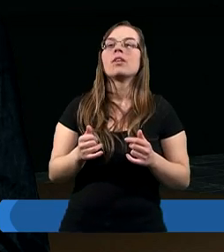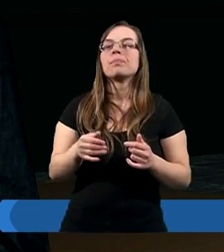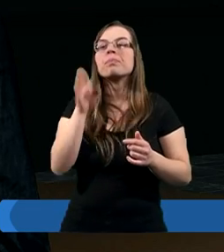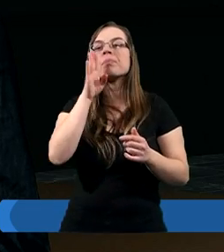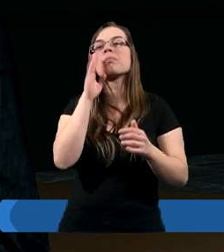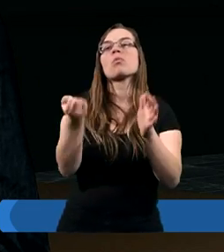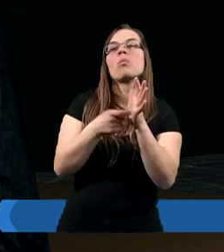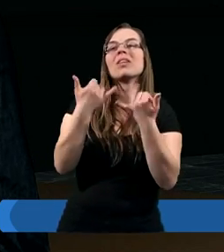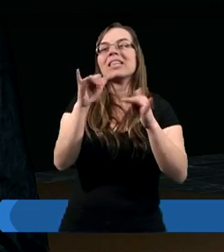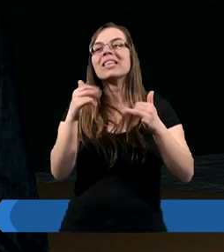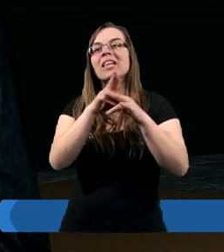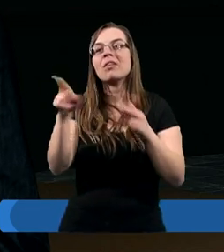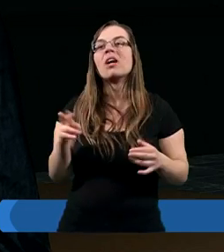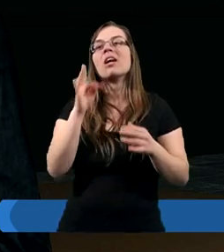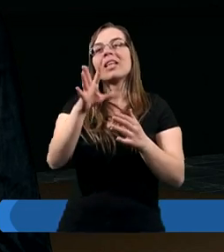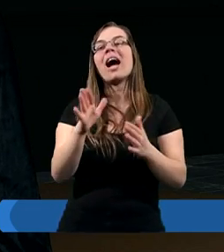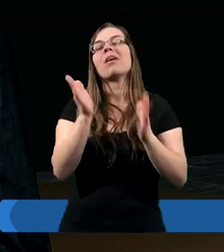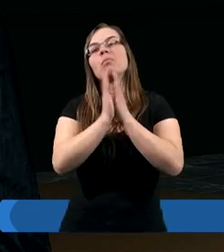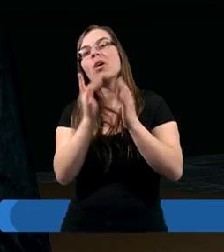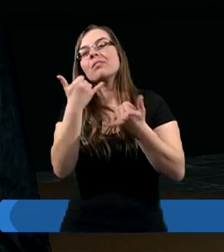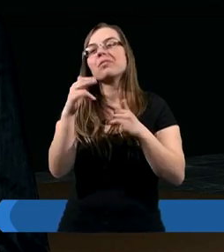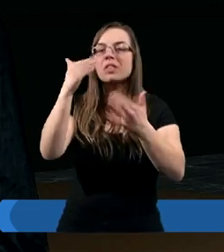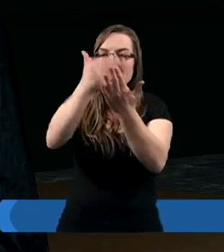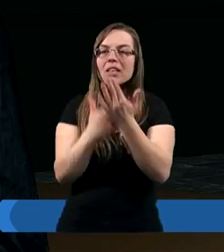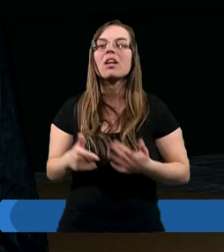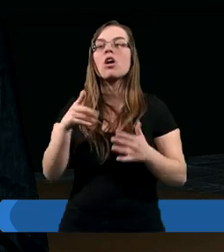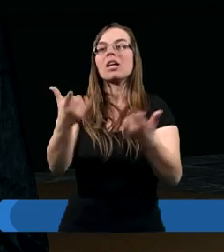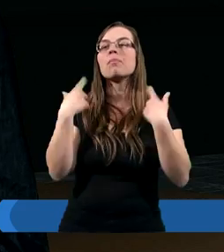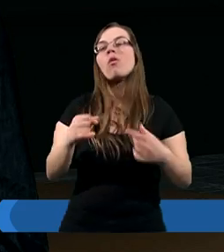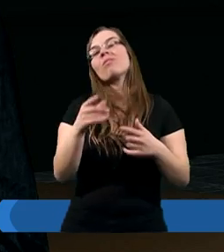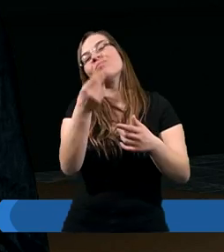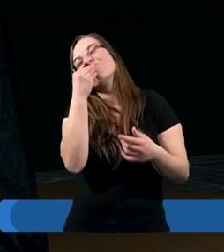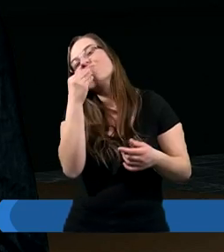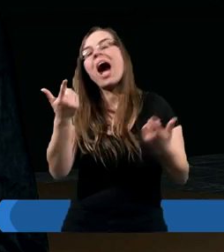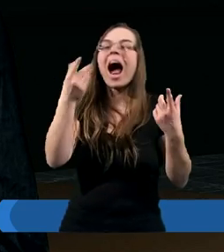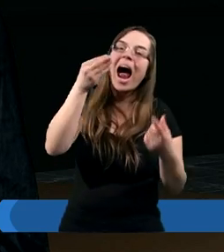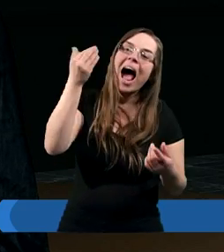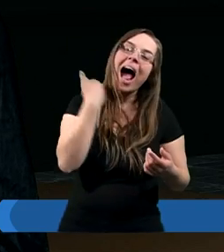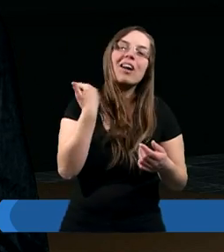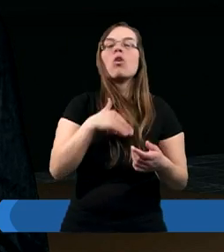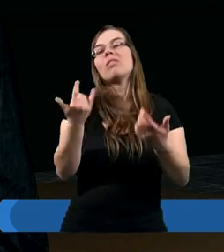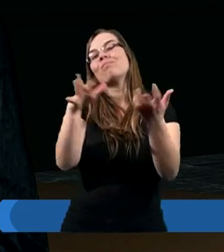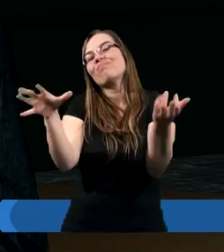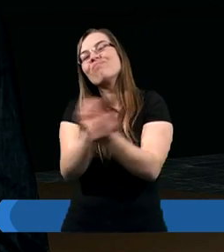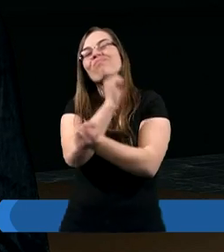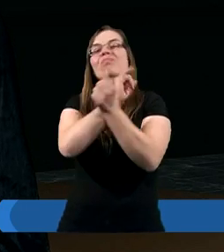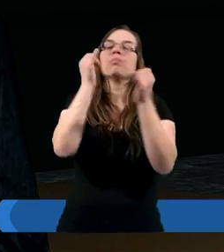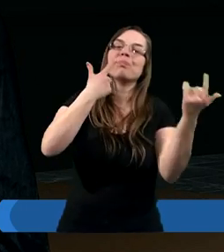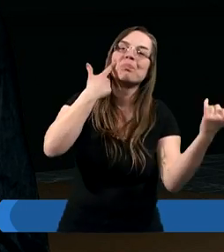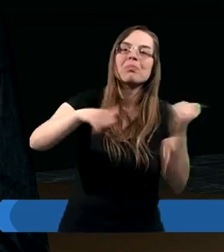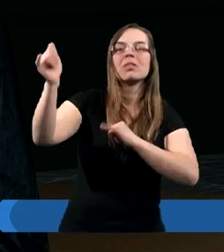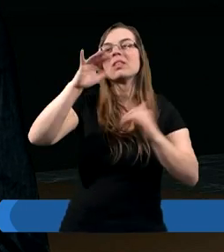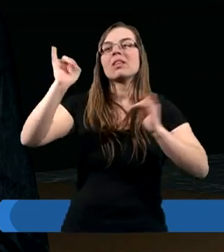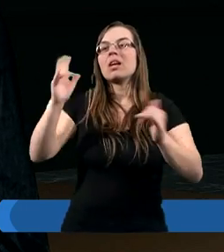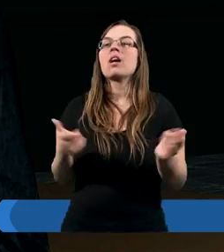poddawanie się ludzkim pożądliwościom, takie typowe pogaństwo, trzy odnoszą się do spożywania alkoholu. Jest to pijaństwo, biesiady i pijatyki. I